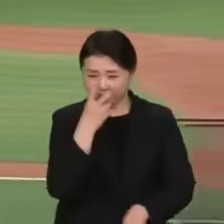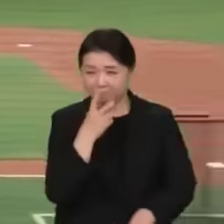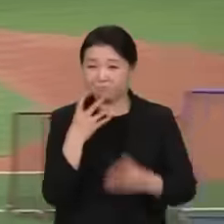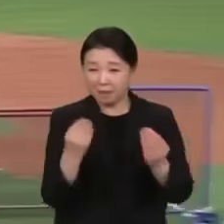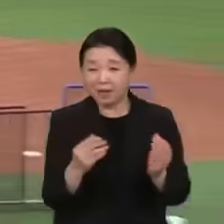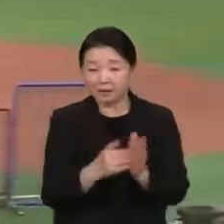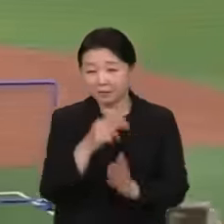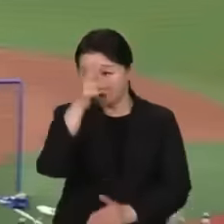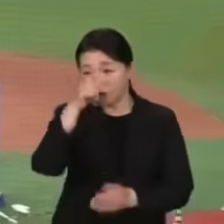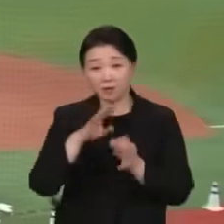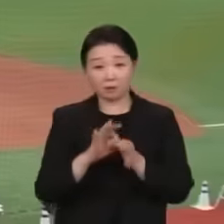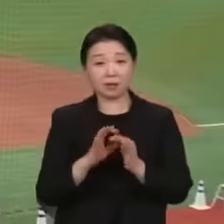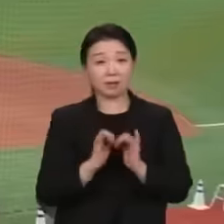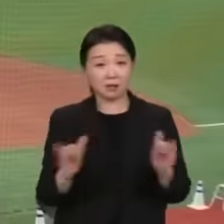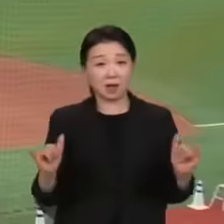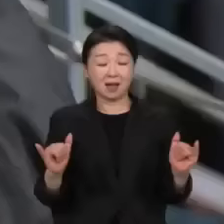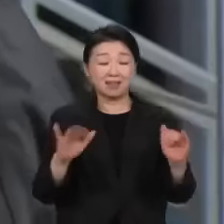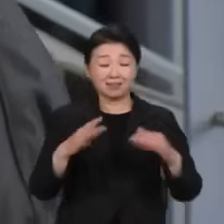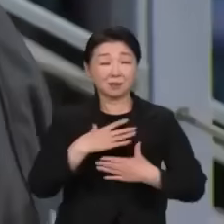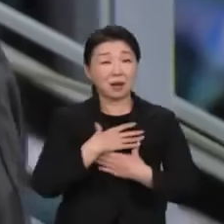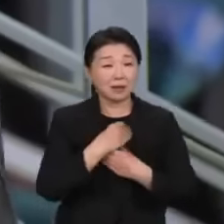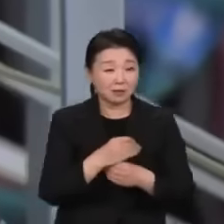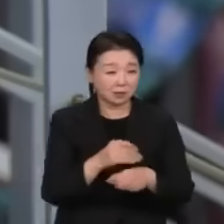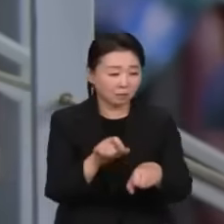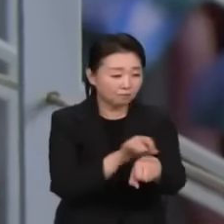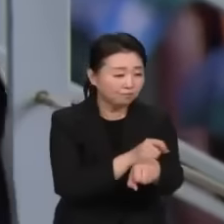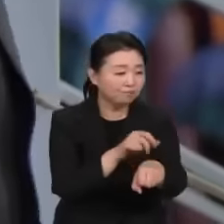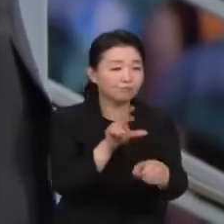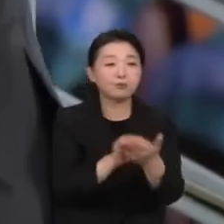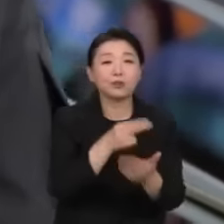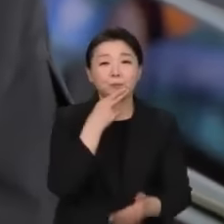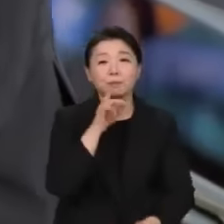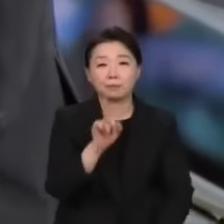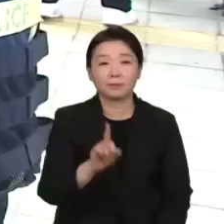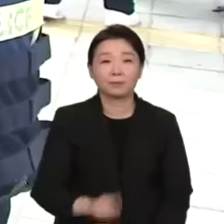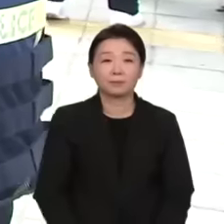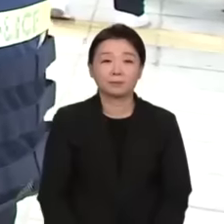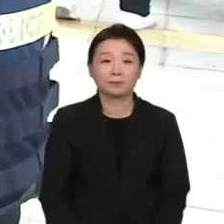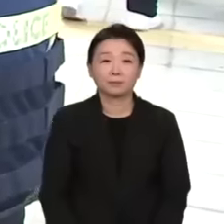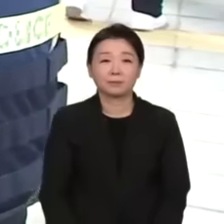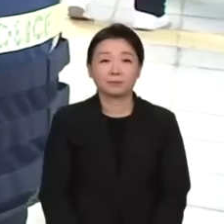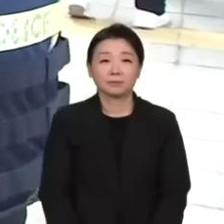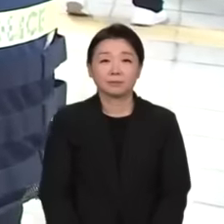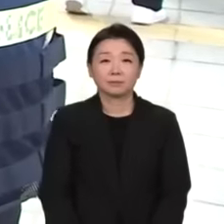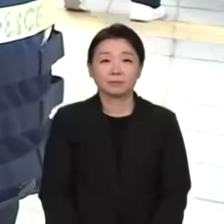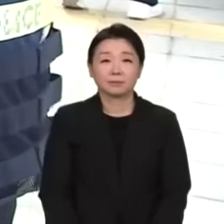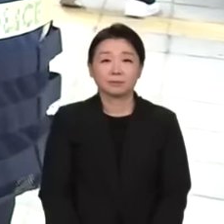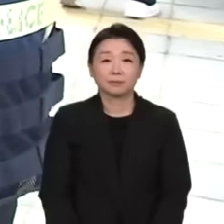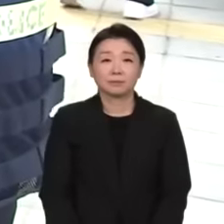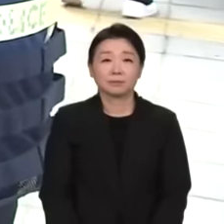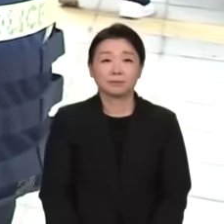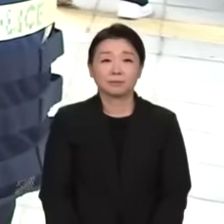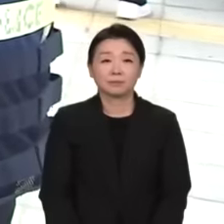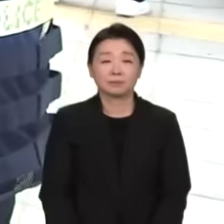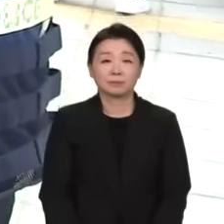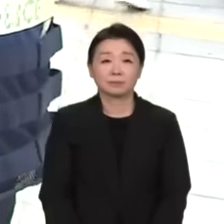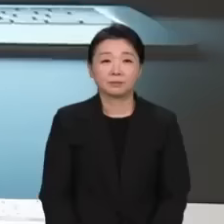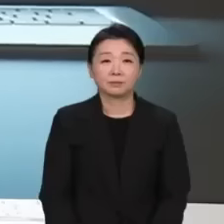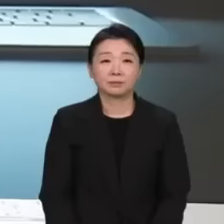경찰 관계자는 현재까지 안전상 특이사항은 없었다고 말했습니다. JTBC 한민정입니다.